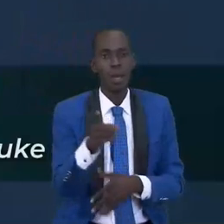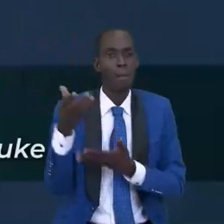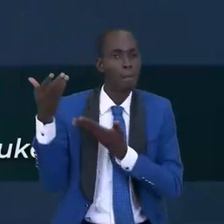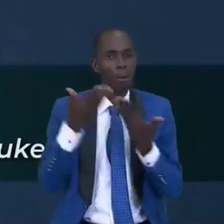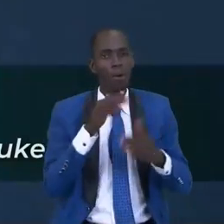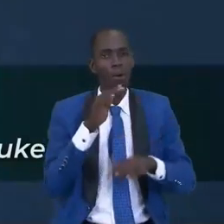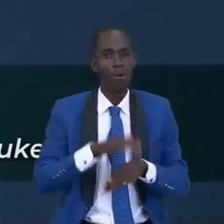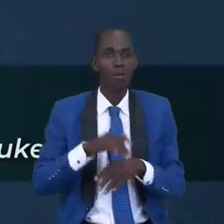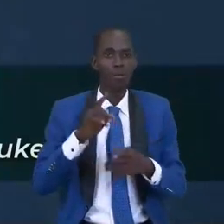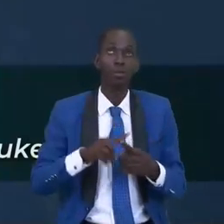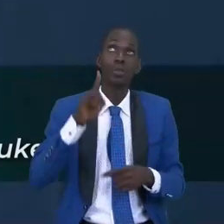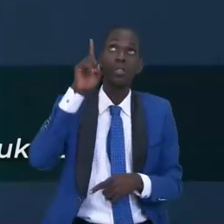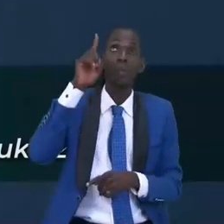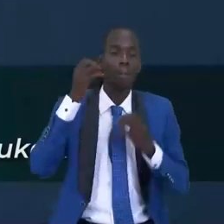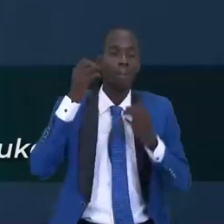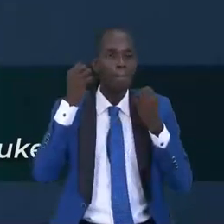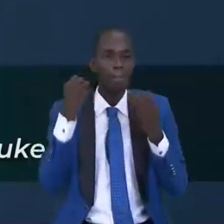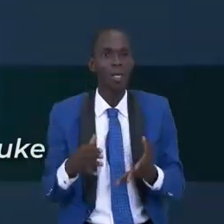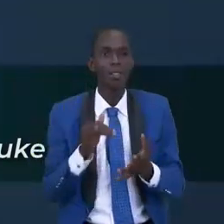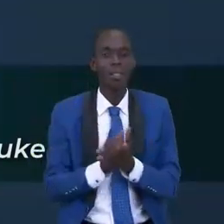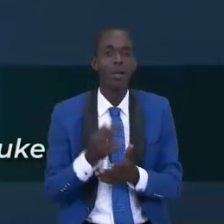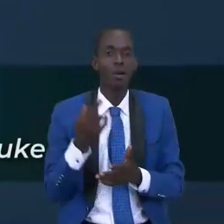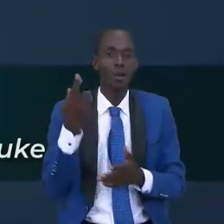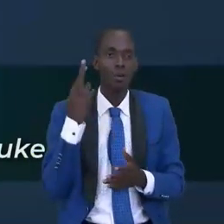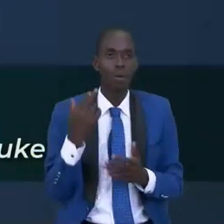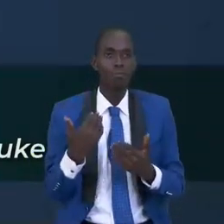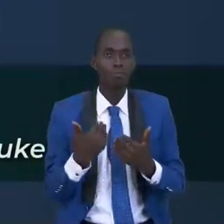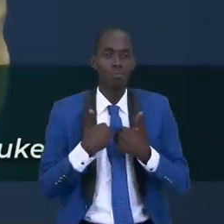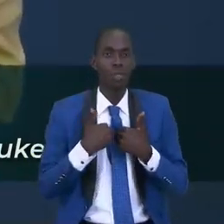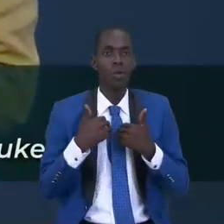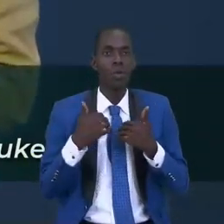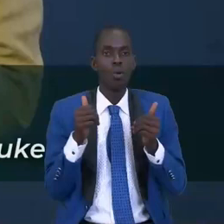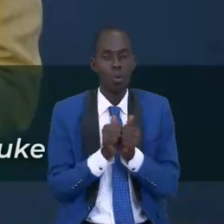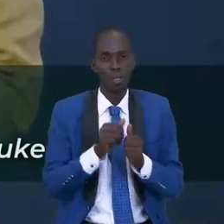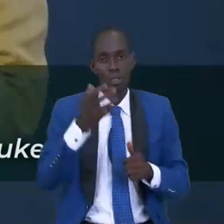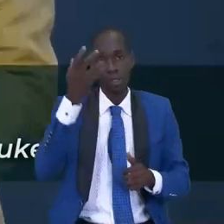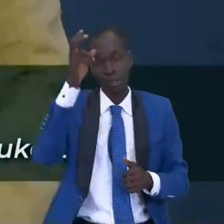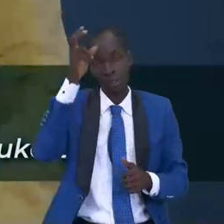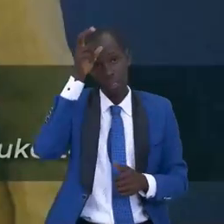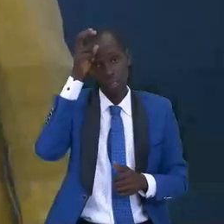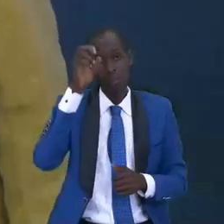on amena auprès de Jésus plusieurs démoniaques.